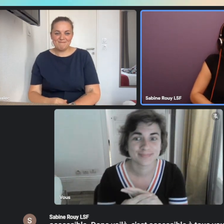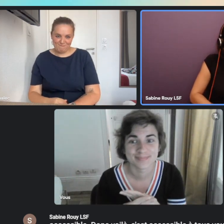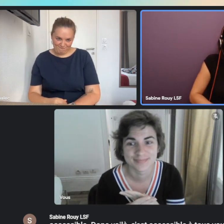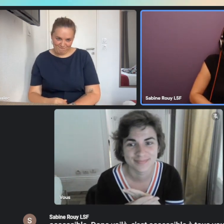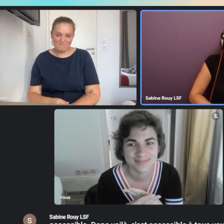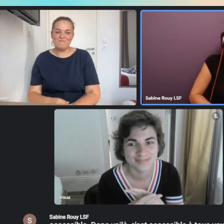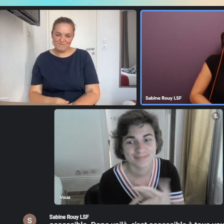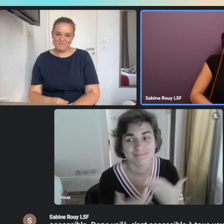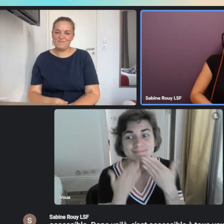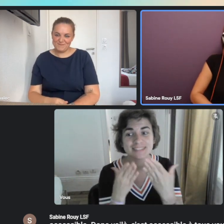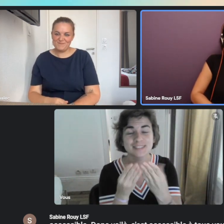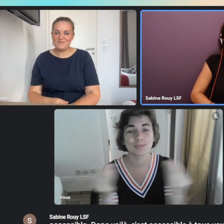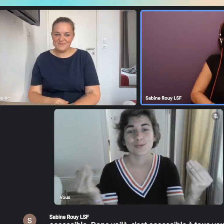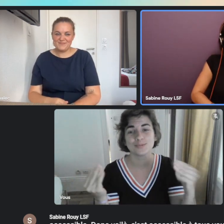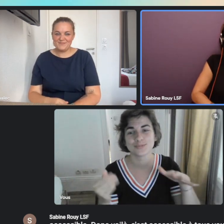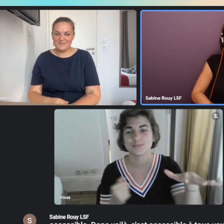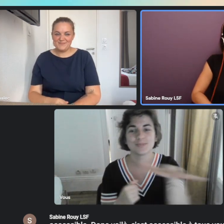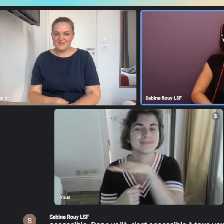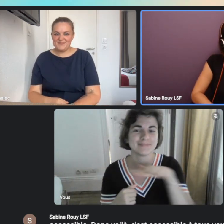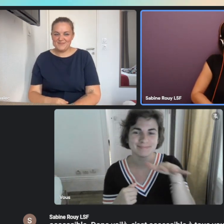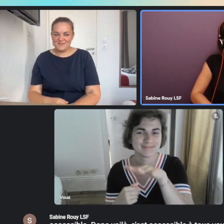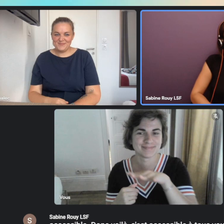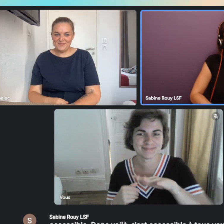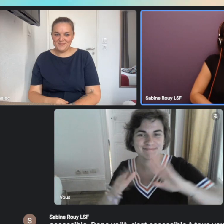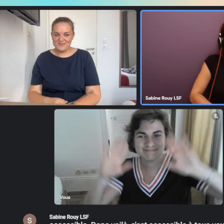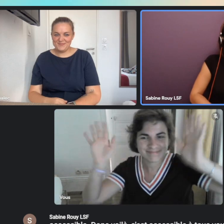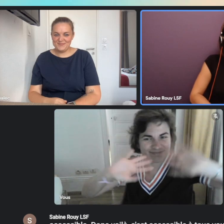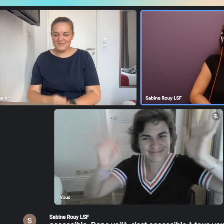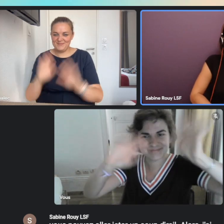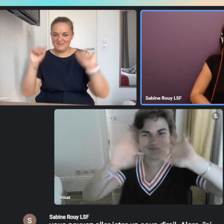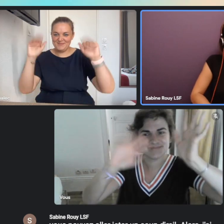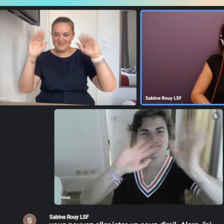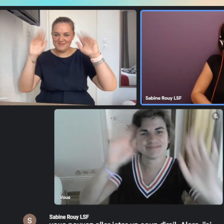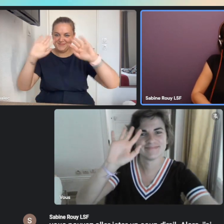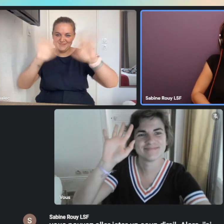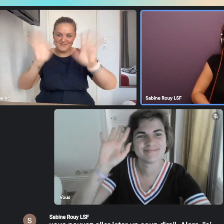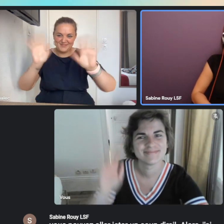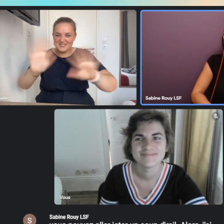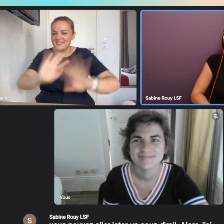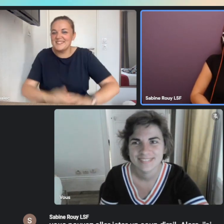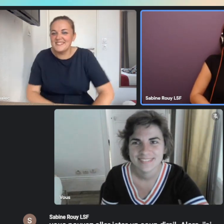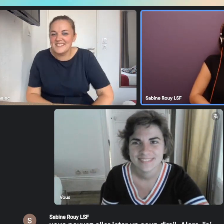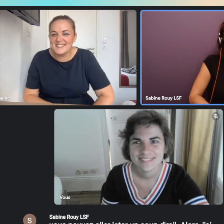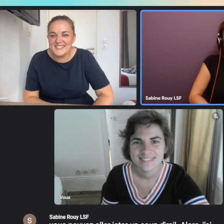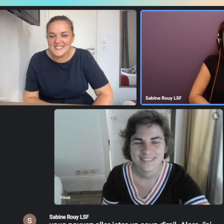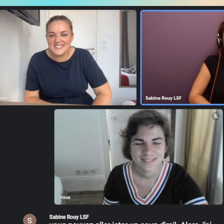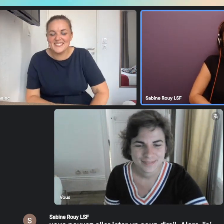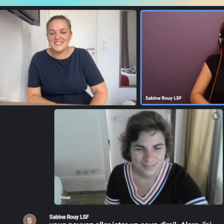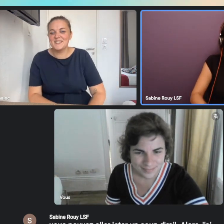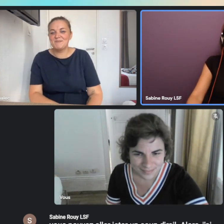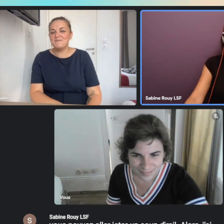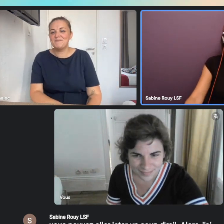Alors, je vais couper. Merci beaucoup, merci à tous. Au revoir. Au revoir.